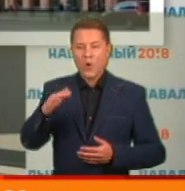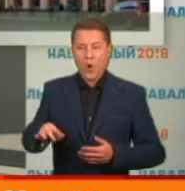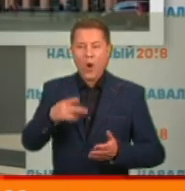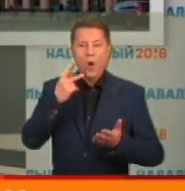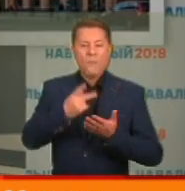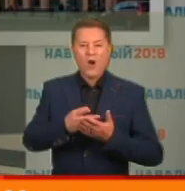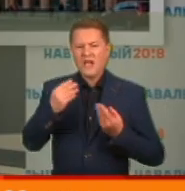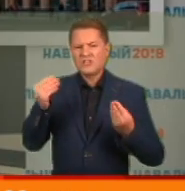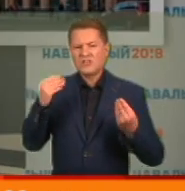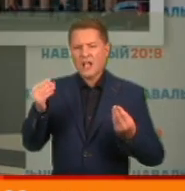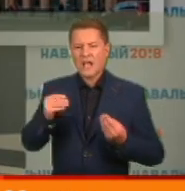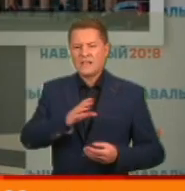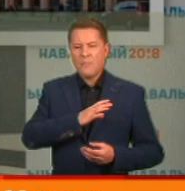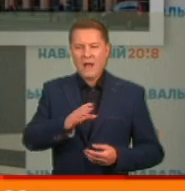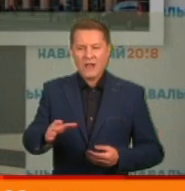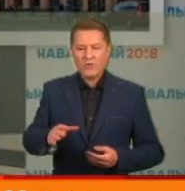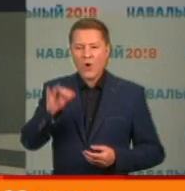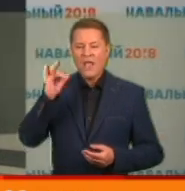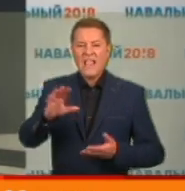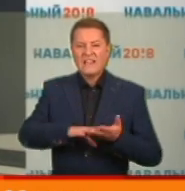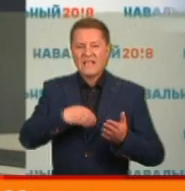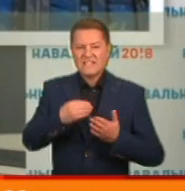покишені шикарне майно Вороненкова і назве